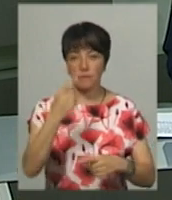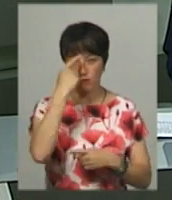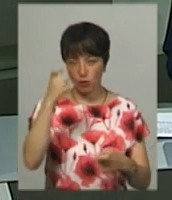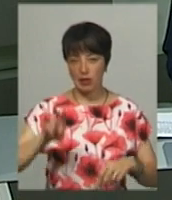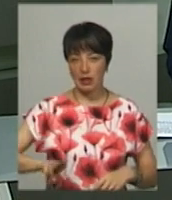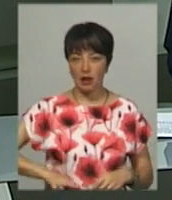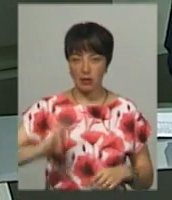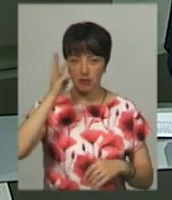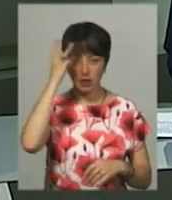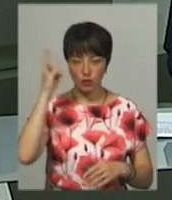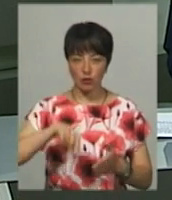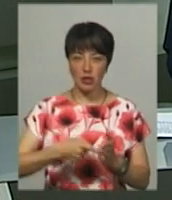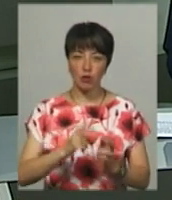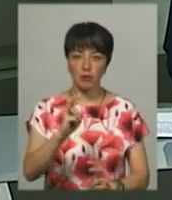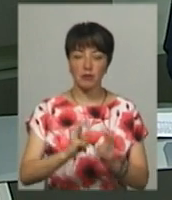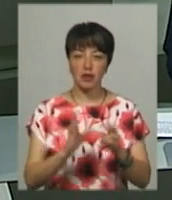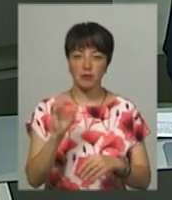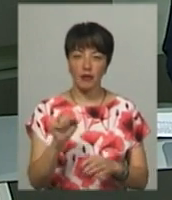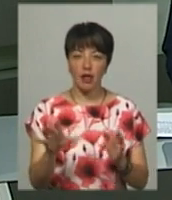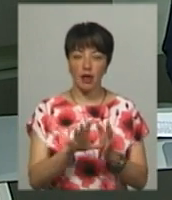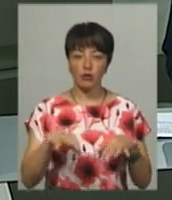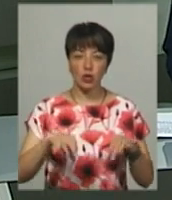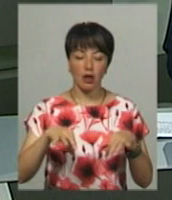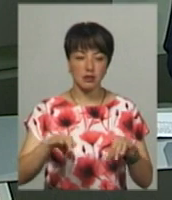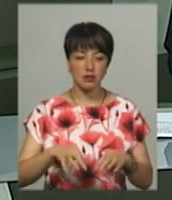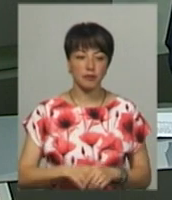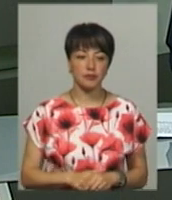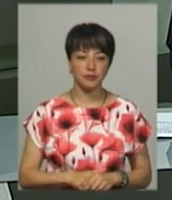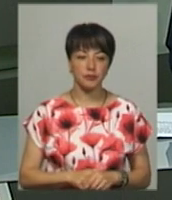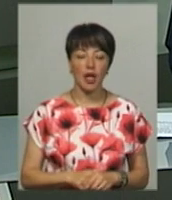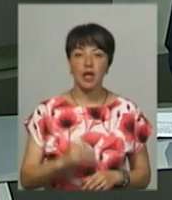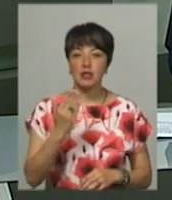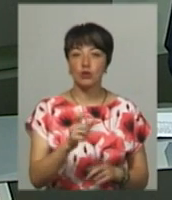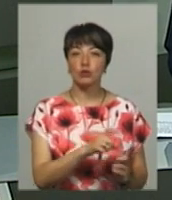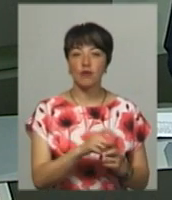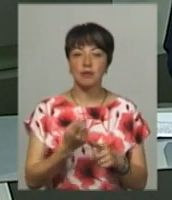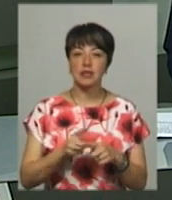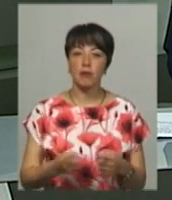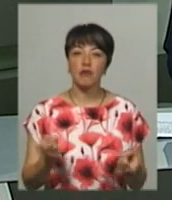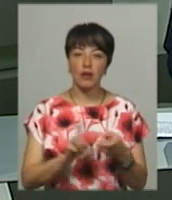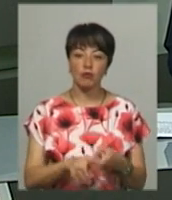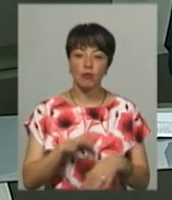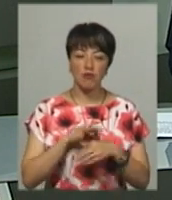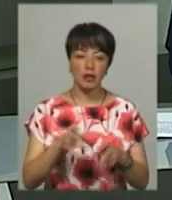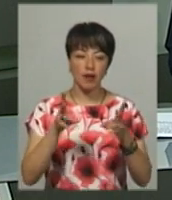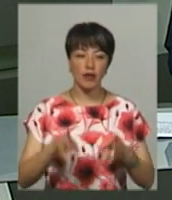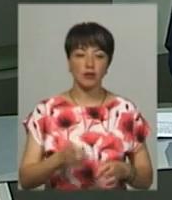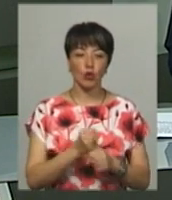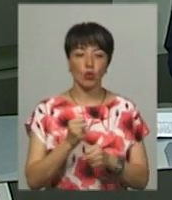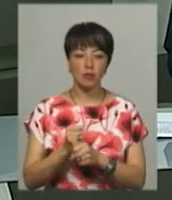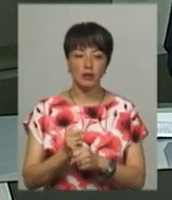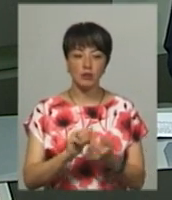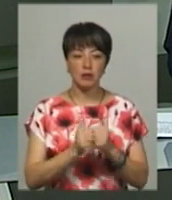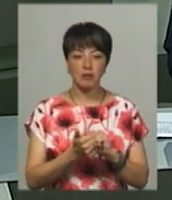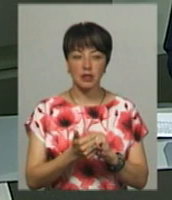повідомив директор Хмельницького комунального підприємства «Електротранс» Віктор Паламарчук. За його словами, це пов'язано з проведенням аварійних робіт по